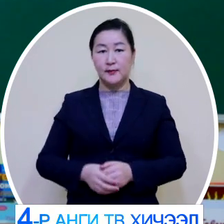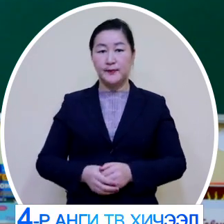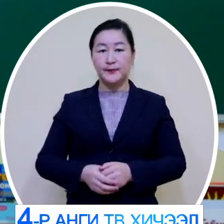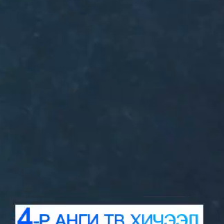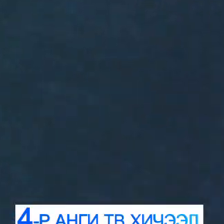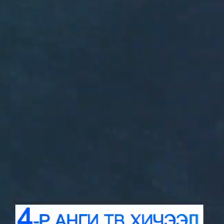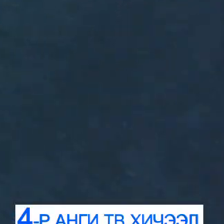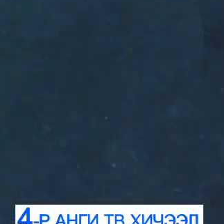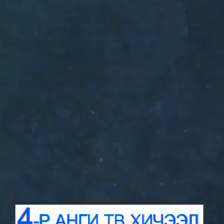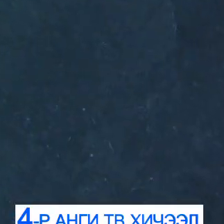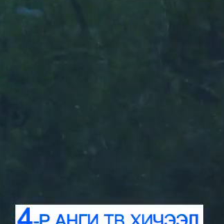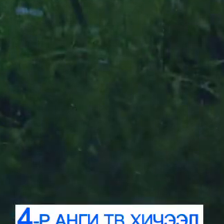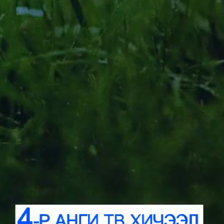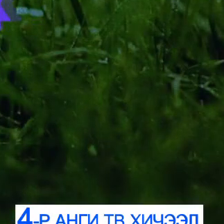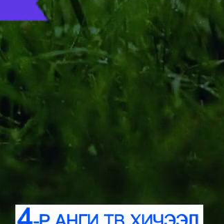үзье.